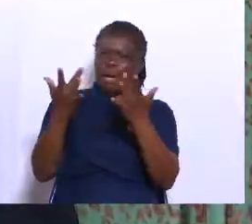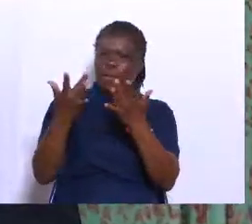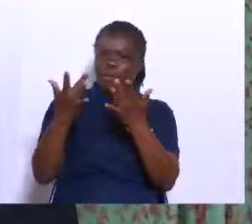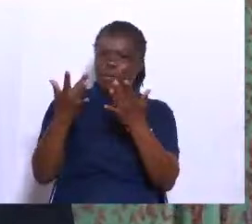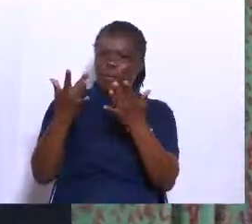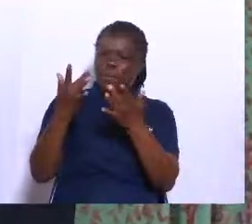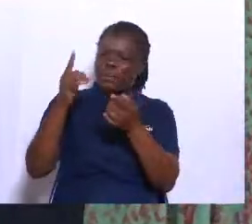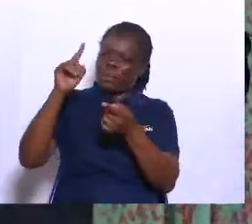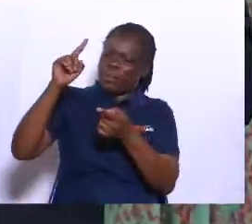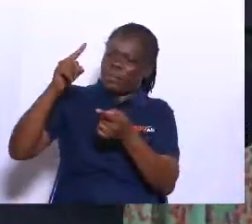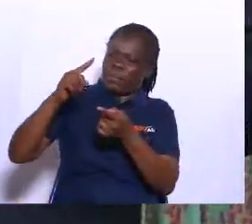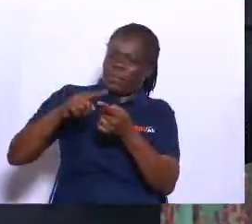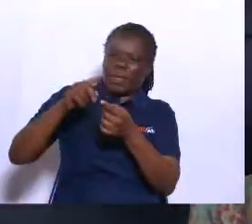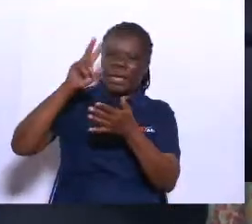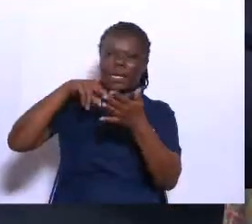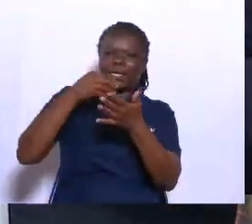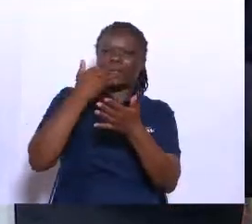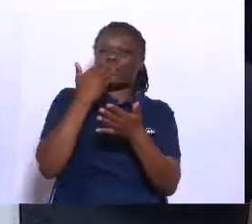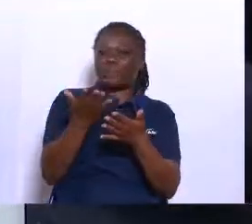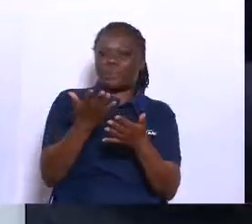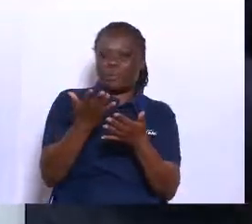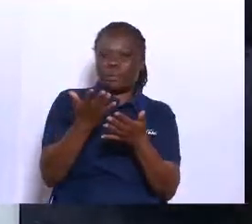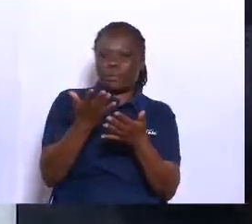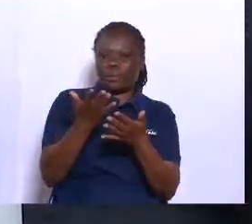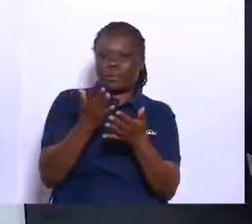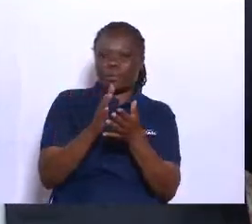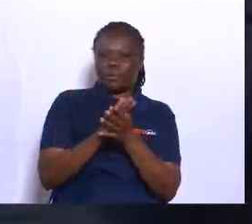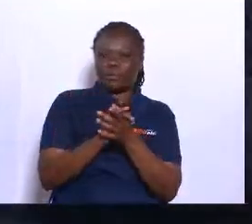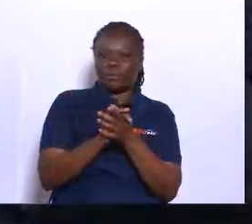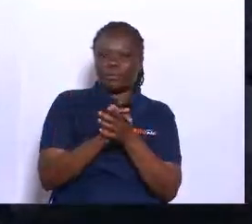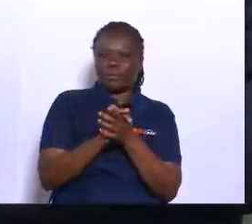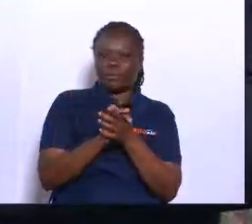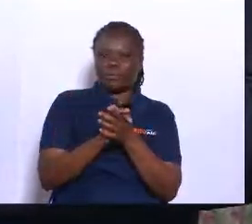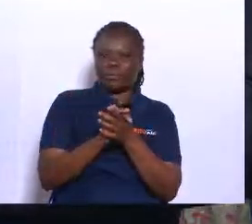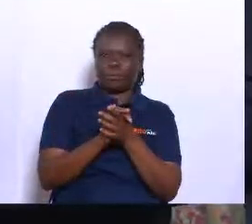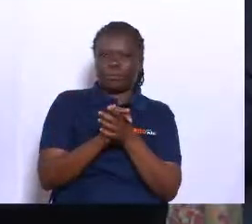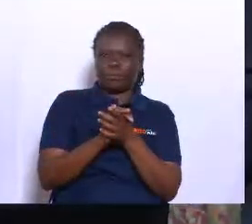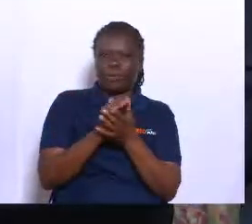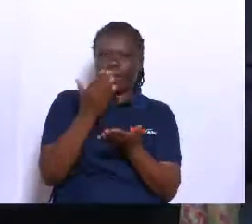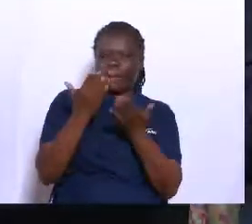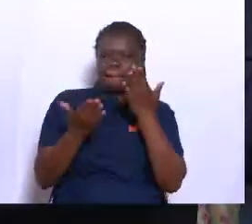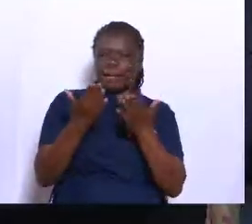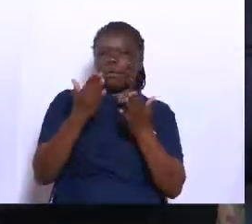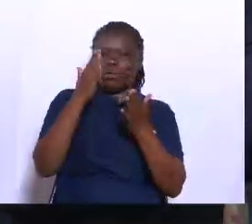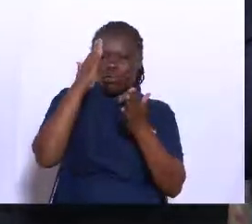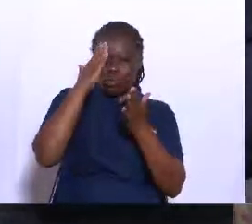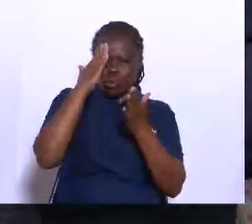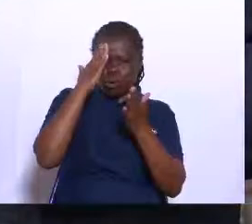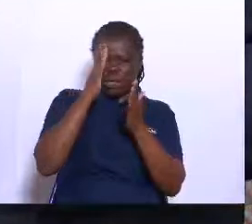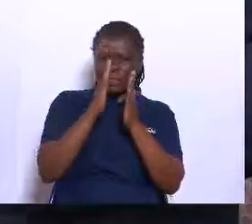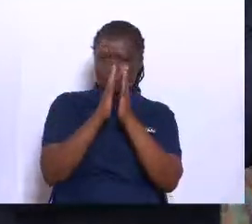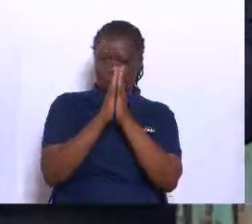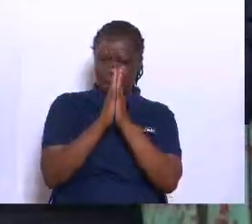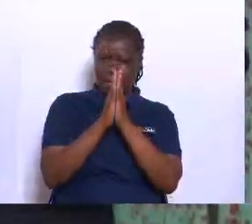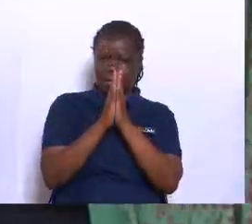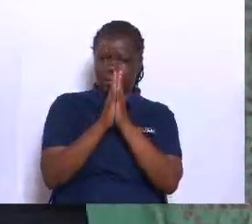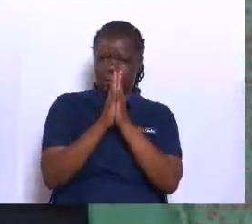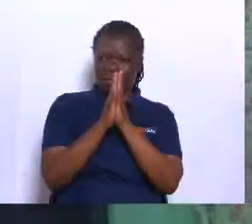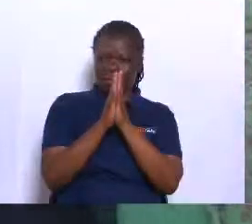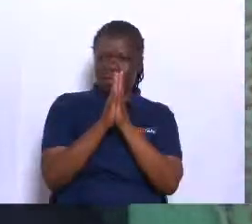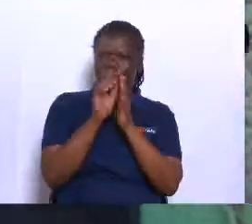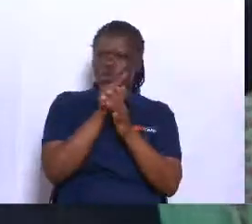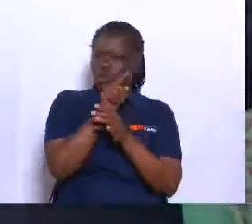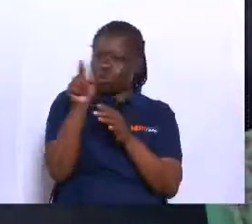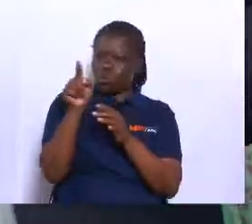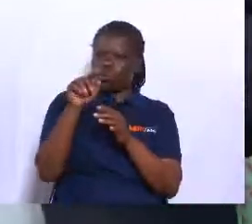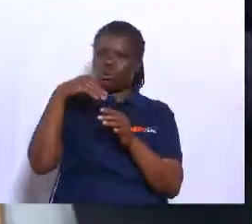Umepungua kiasi ambacho haukuwa mapema. You no longer pray as you once did. You no longer